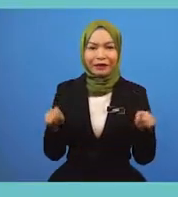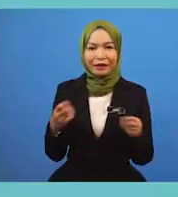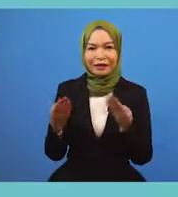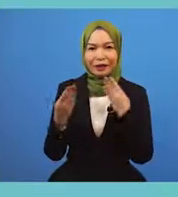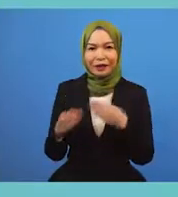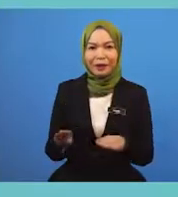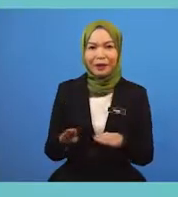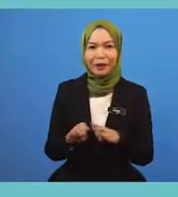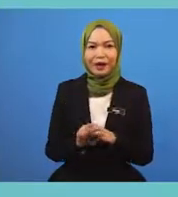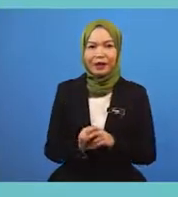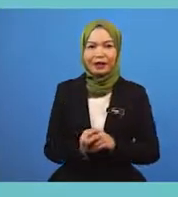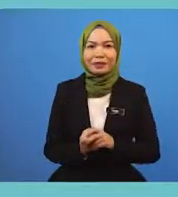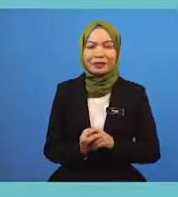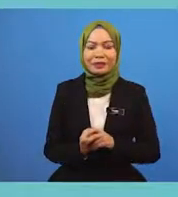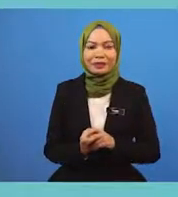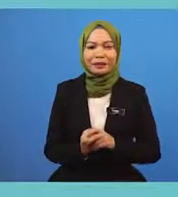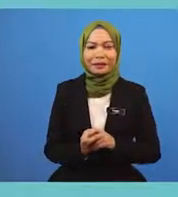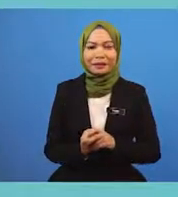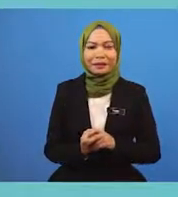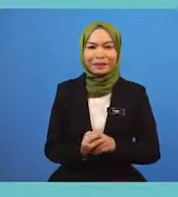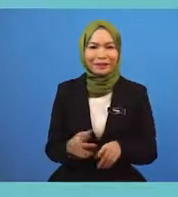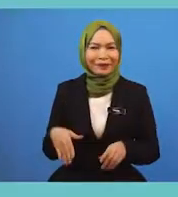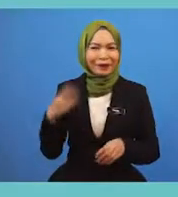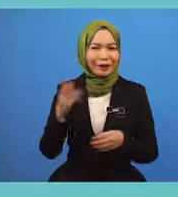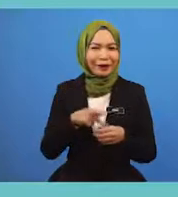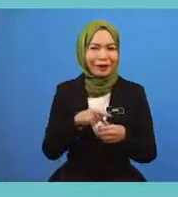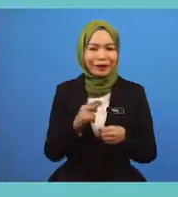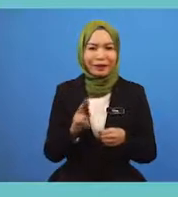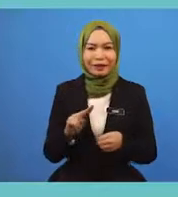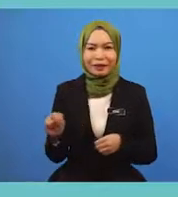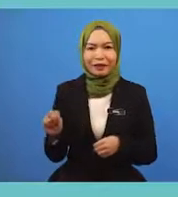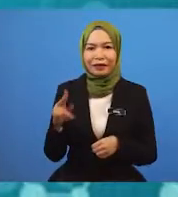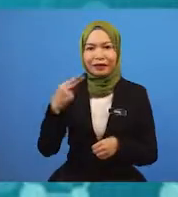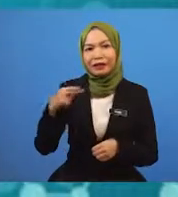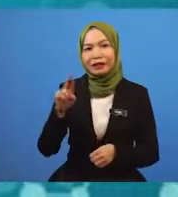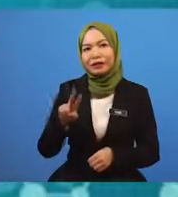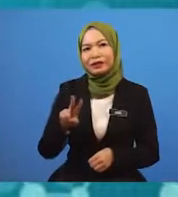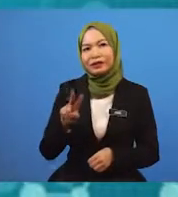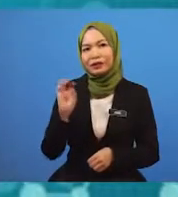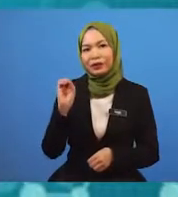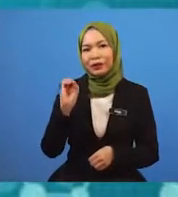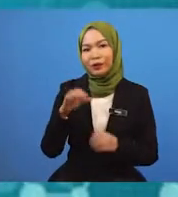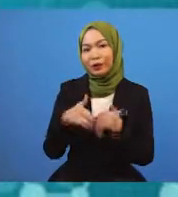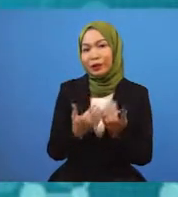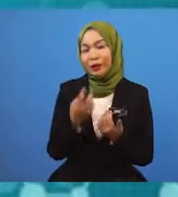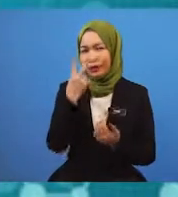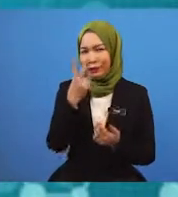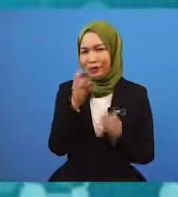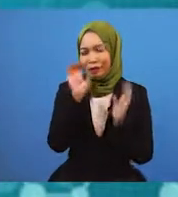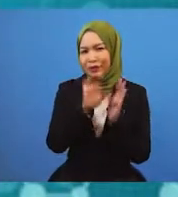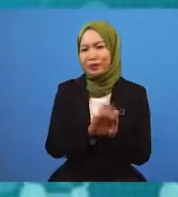OH- akan menghasilkan H2O. Baiklah murid-murid,